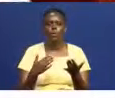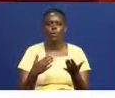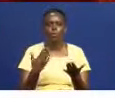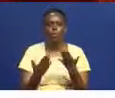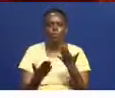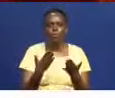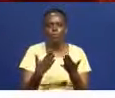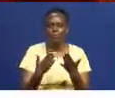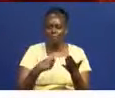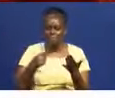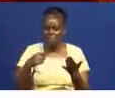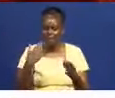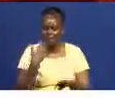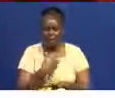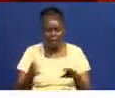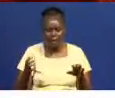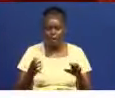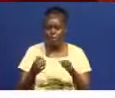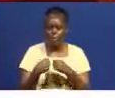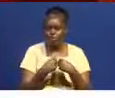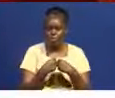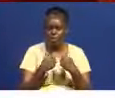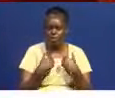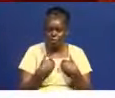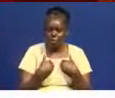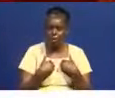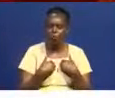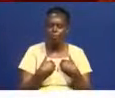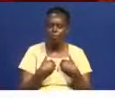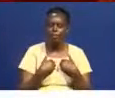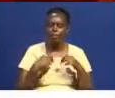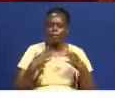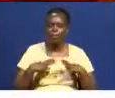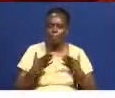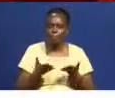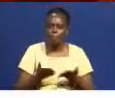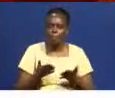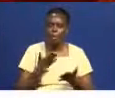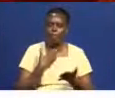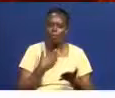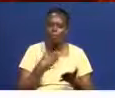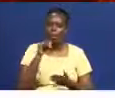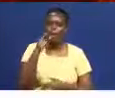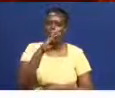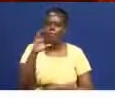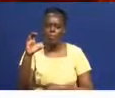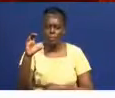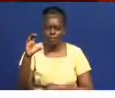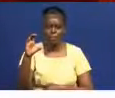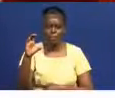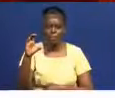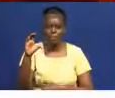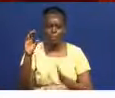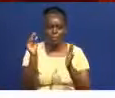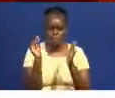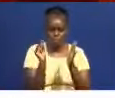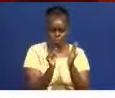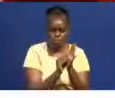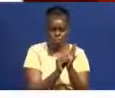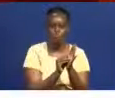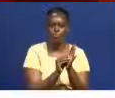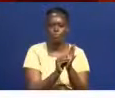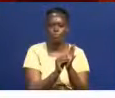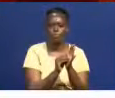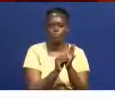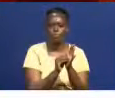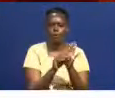ama huwezi kusaini ama kuna tashwishi yoyote. Wananchi hivi sasa wanataka hiyo IEBC iwekwe ndani,